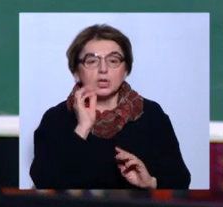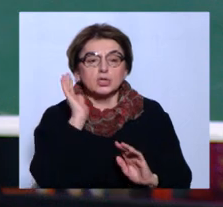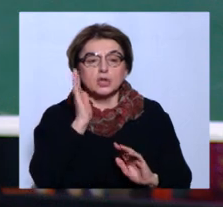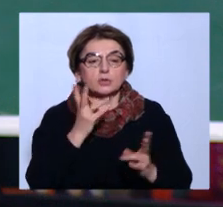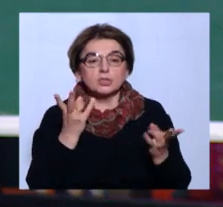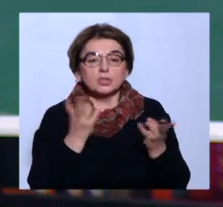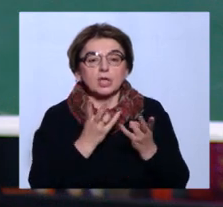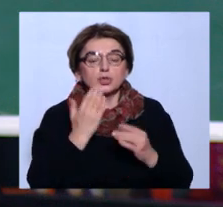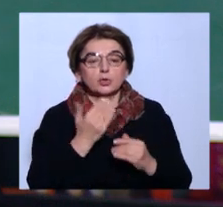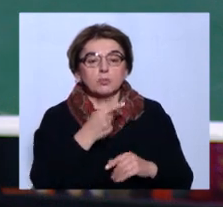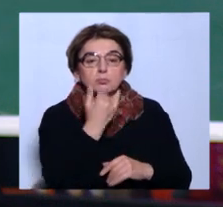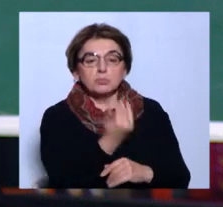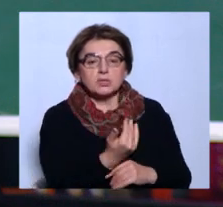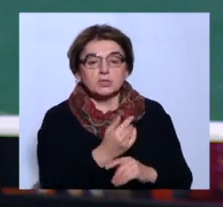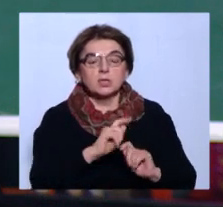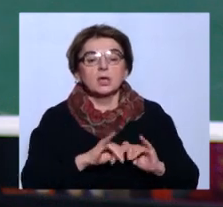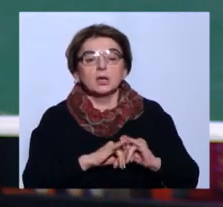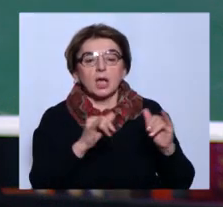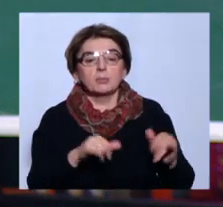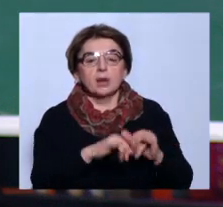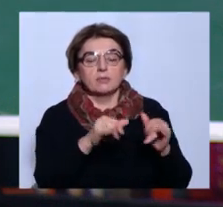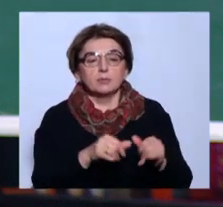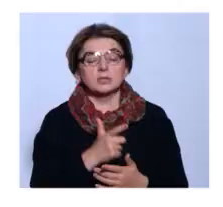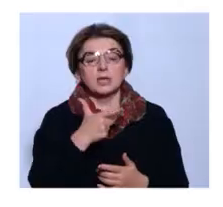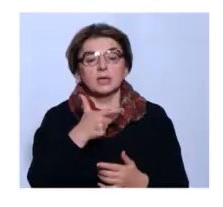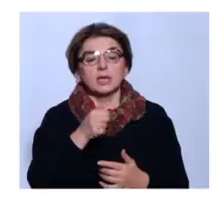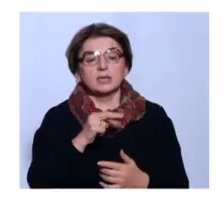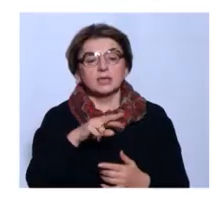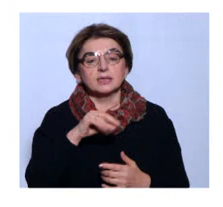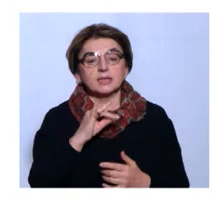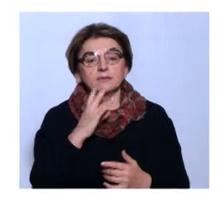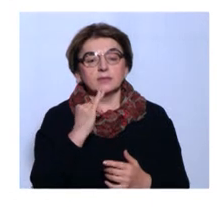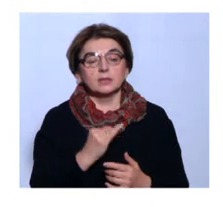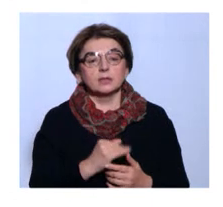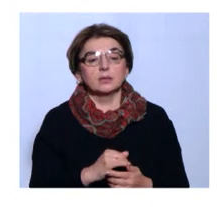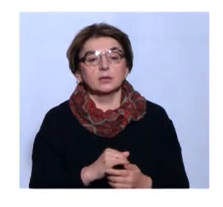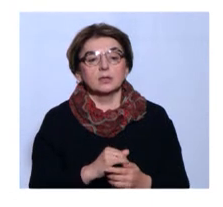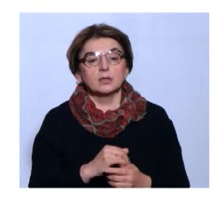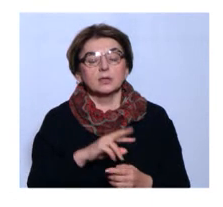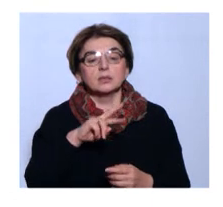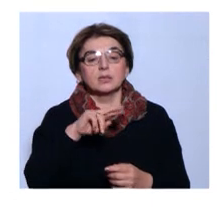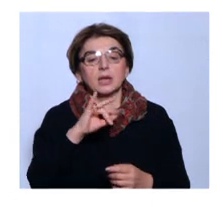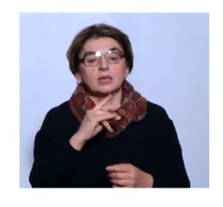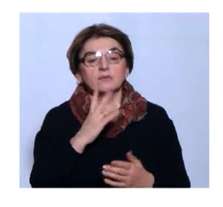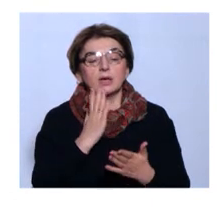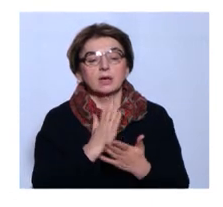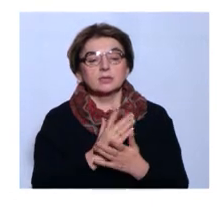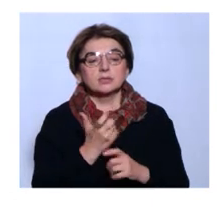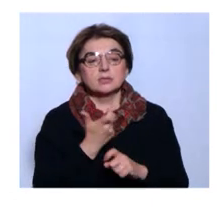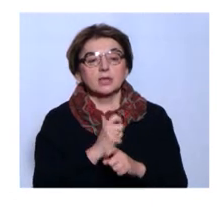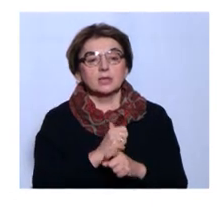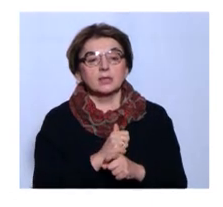საჭირო იქნებოდა მათი ევოლუციისათვის. აი სურათზე გვაქვს ჩვენ გამოსახული მაგალითად ადამიანი, რომელიც აბიჯებს,